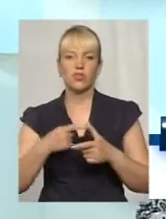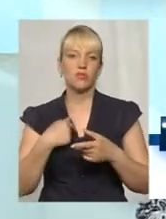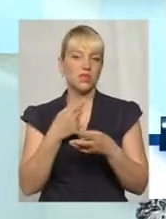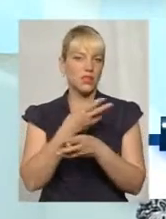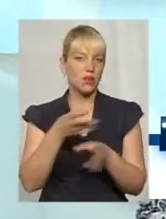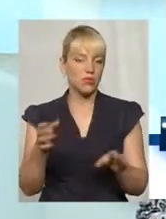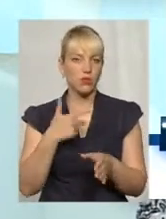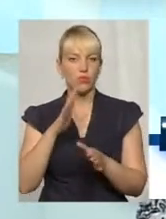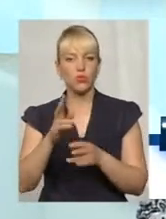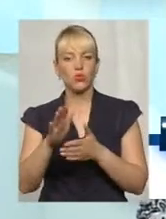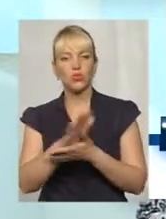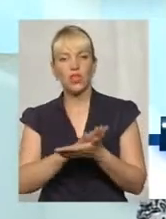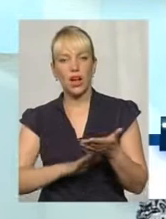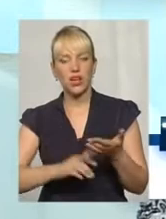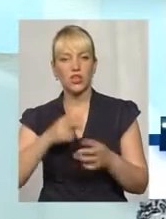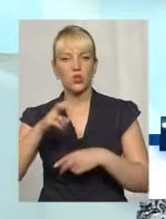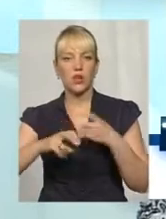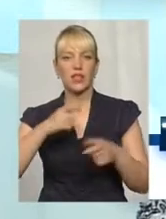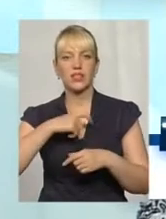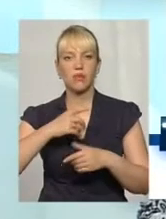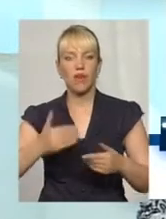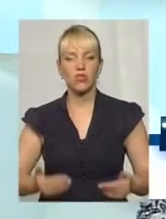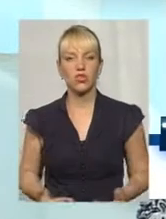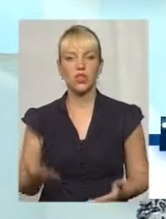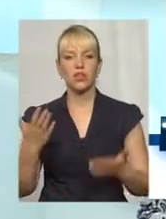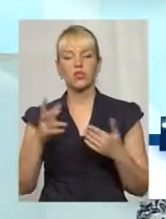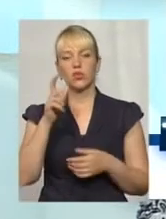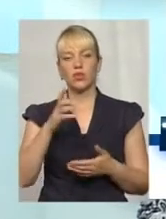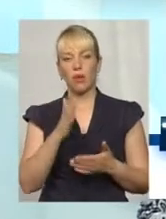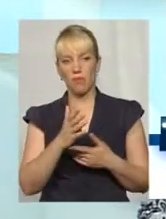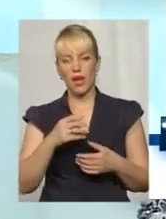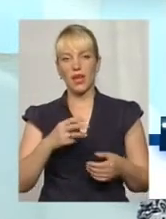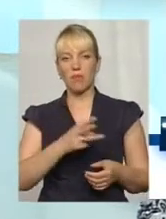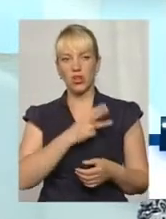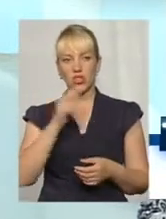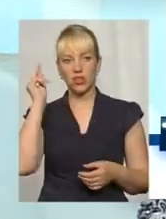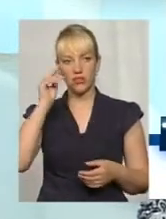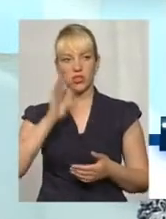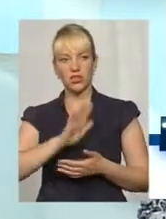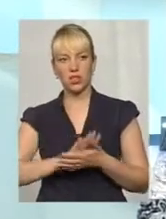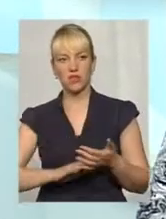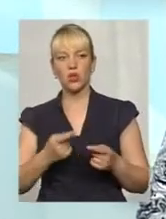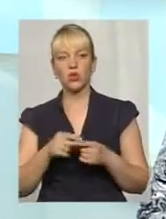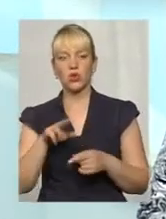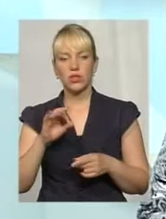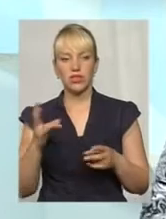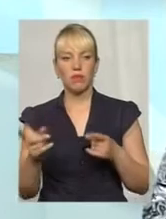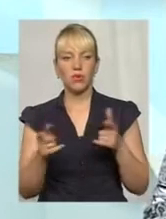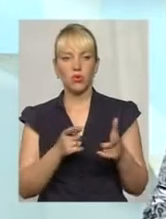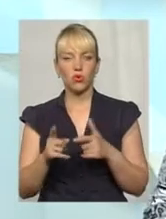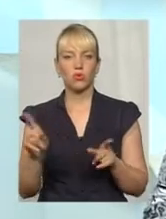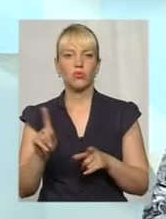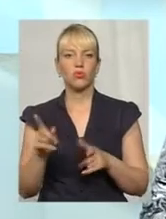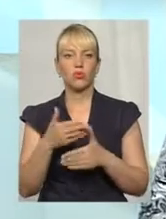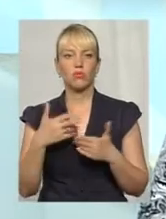житті. І якщо людина має бажання навчатися далі, то, звичайно ж, це підготовка. Підготовка, тому що ми